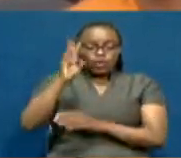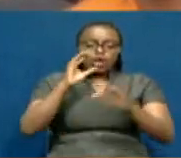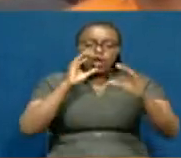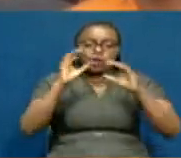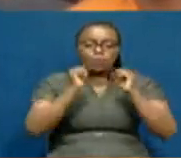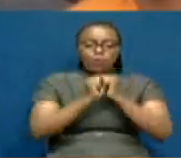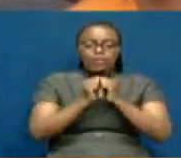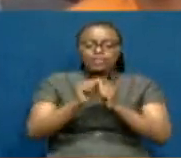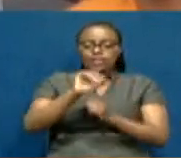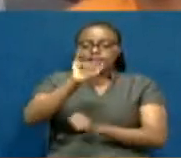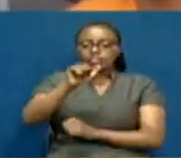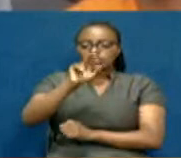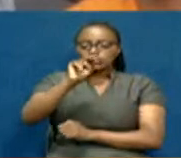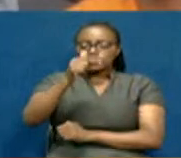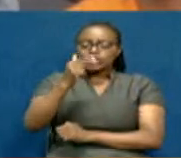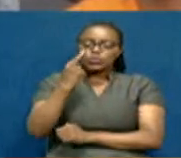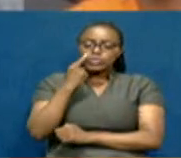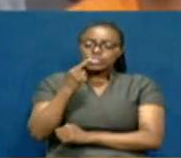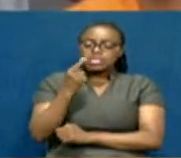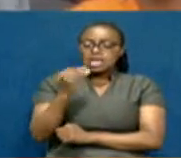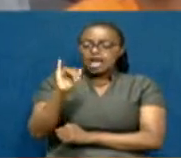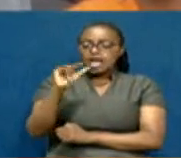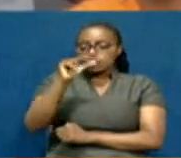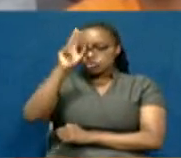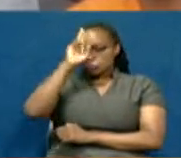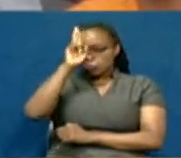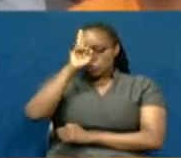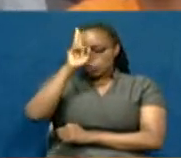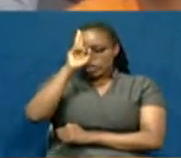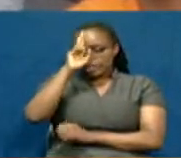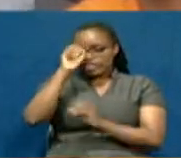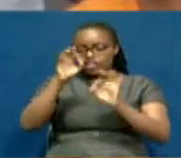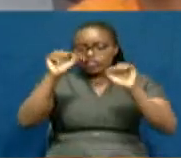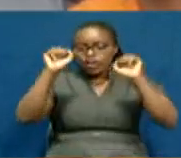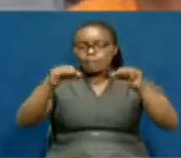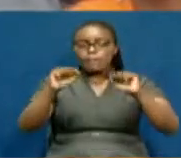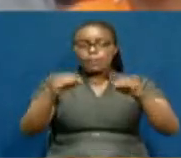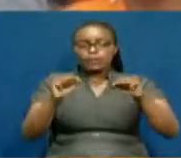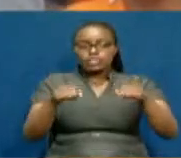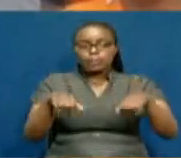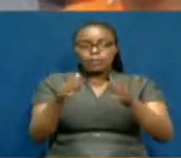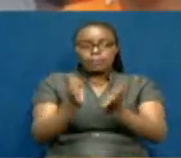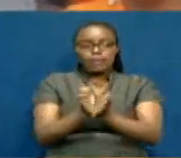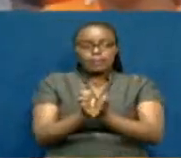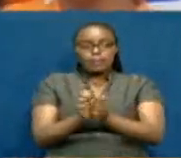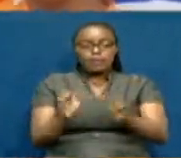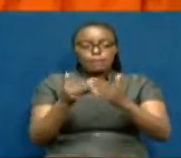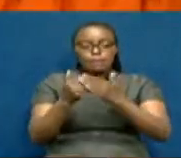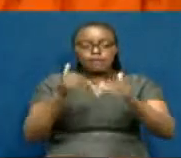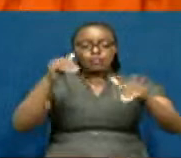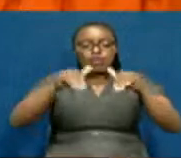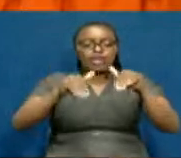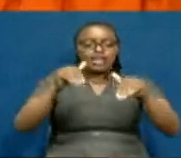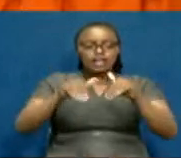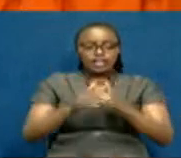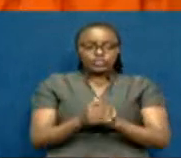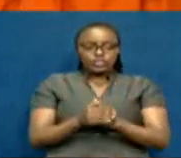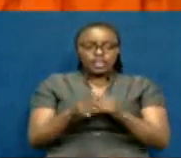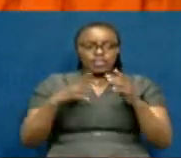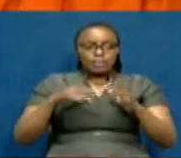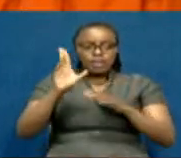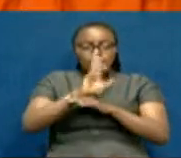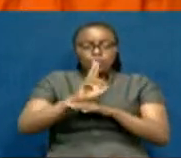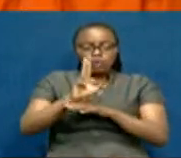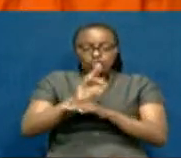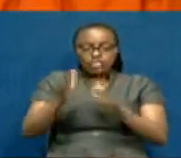tutawasiliana na Junet tuone IG of police kama zinaweza achiliwa before election. Wale wanatumia